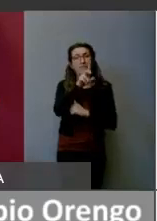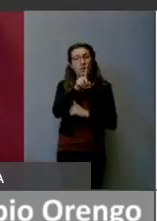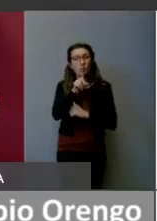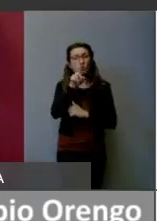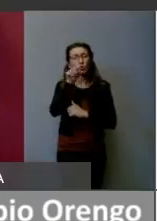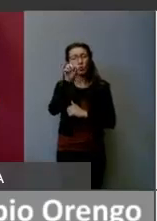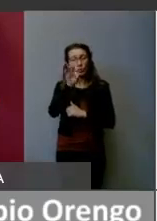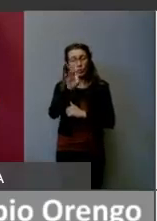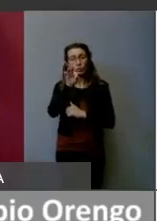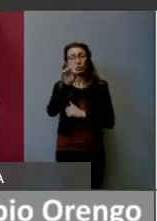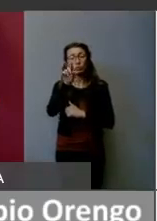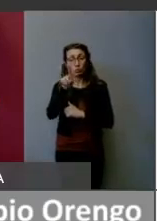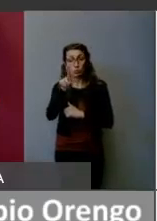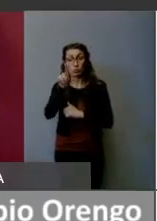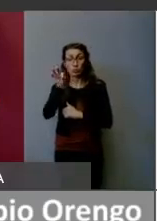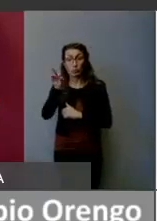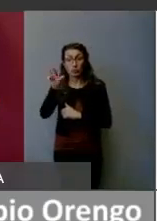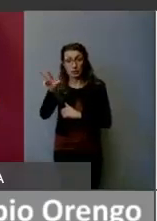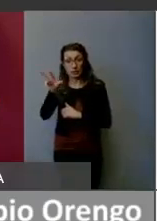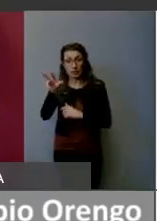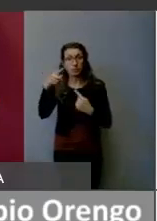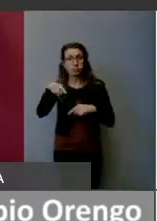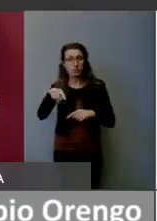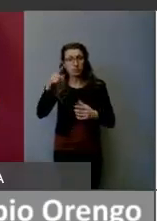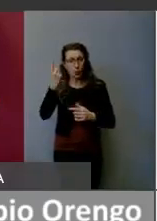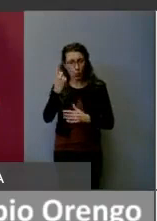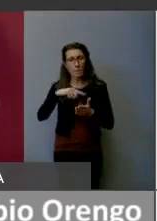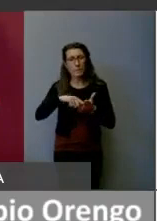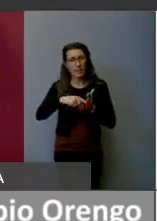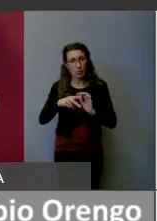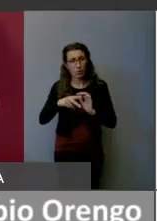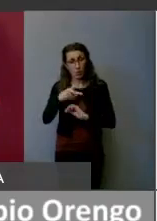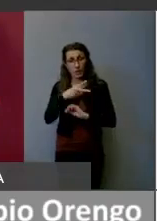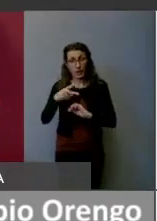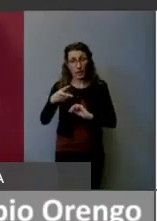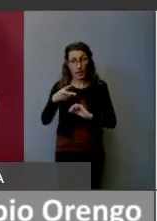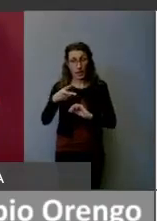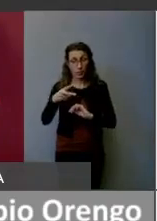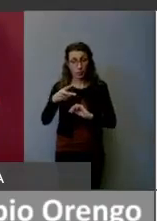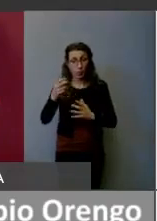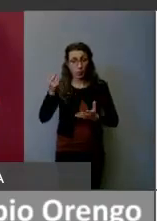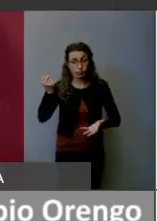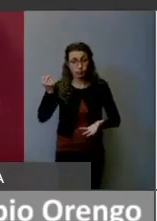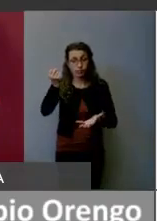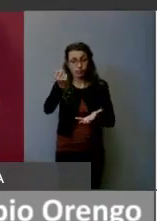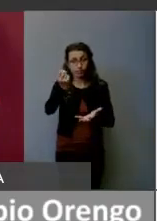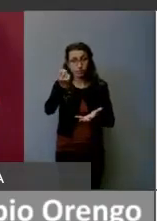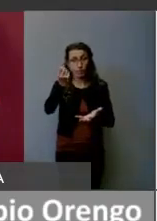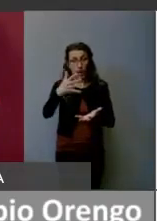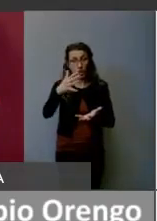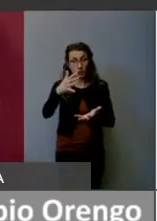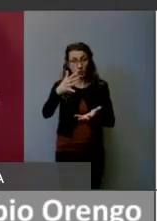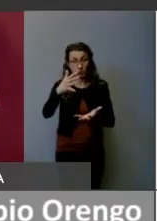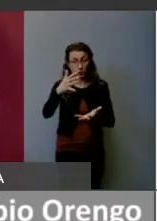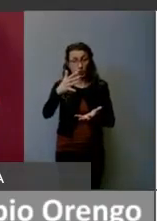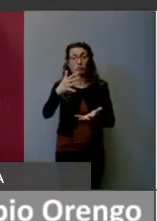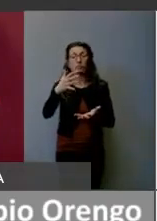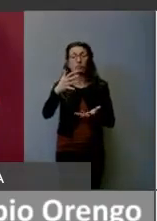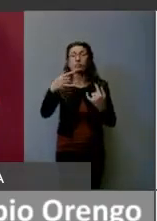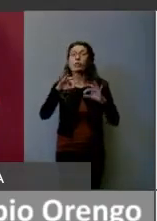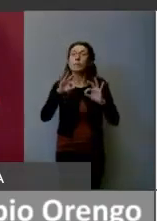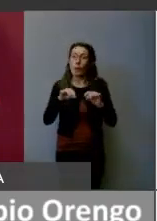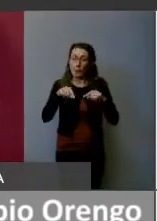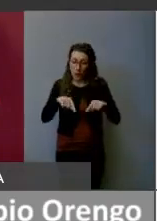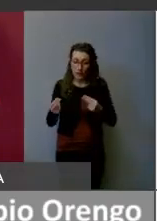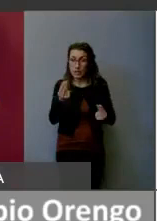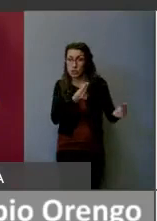C21.2.3 per un importo di 1 milione di euro e in questo momento si sta definendo un progetto